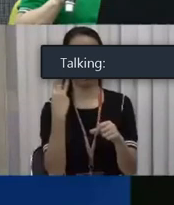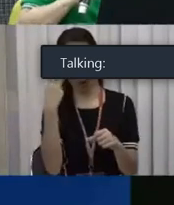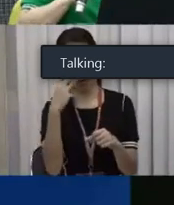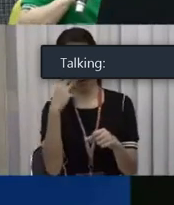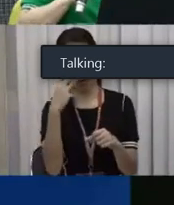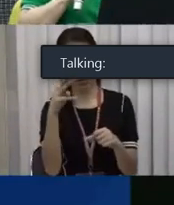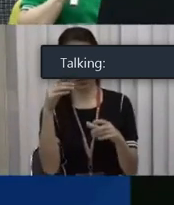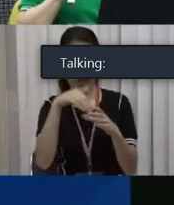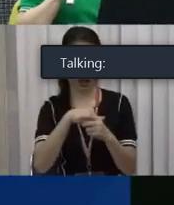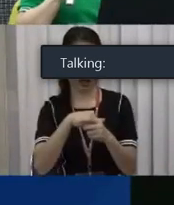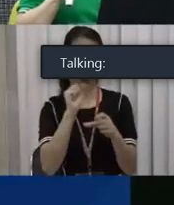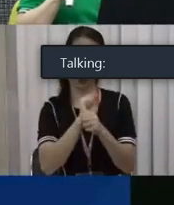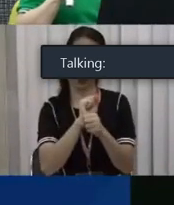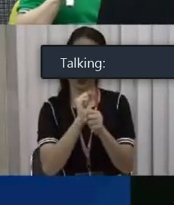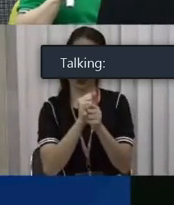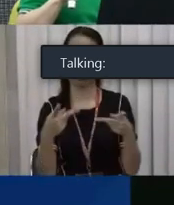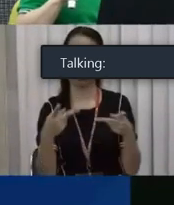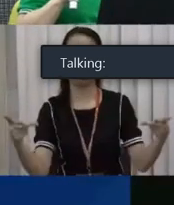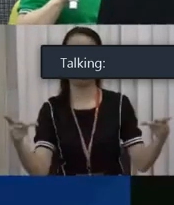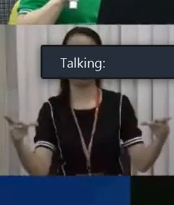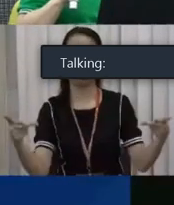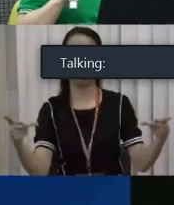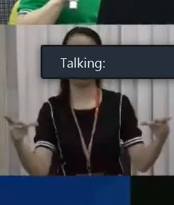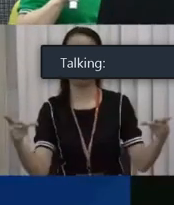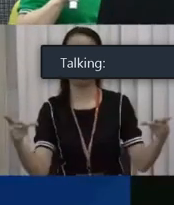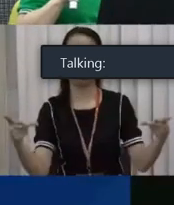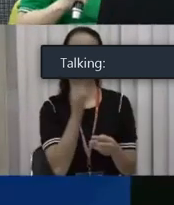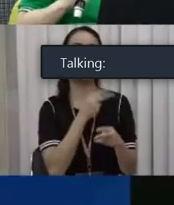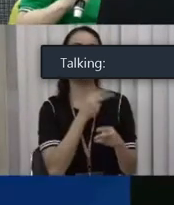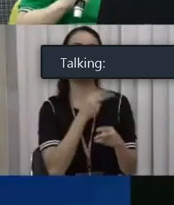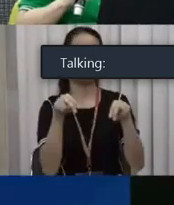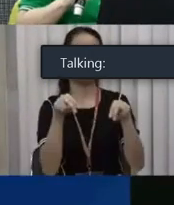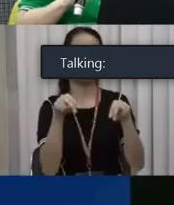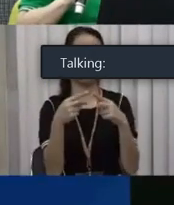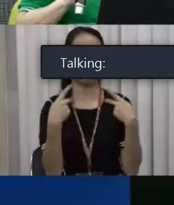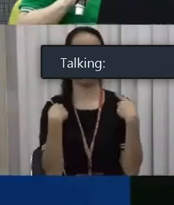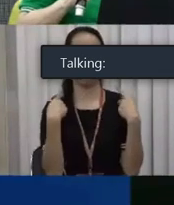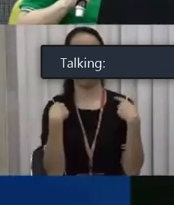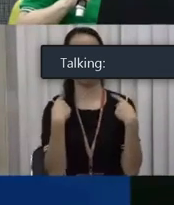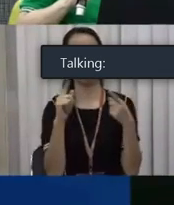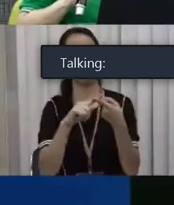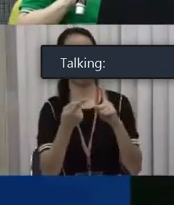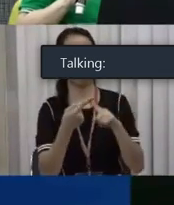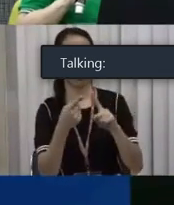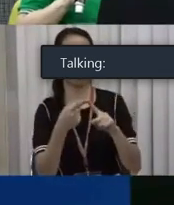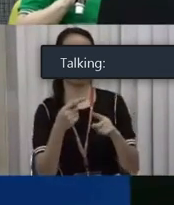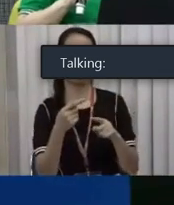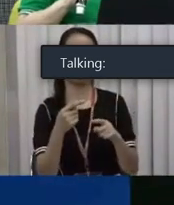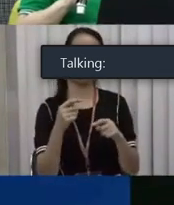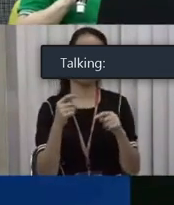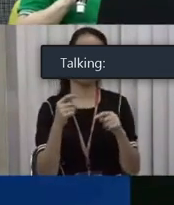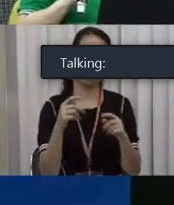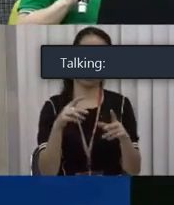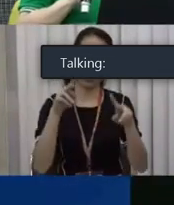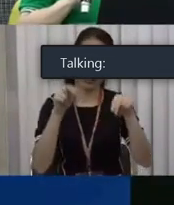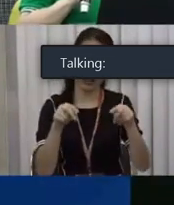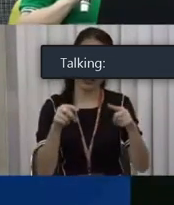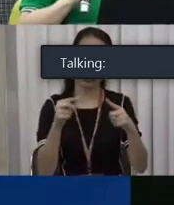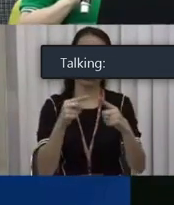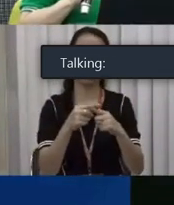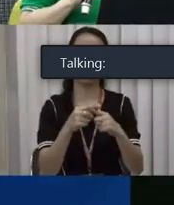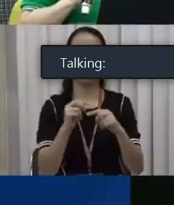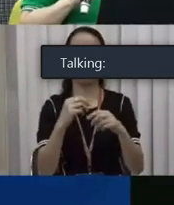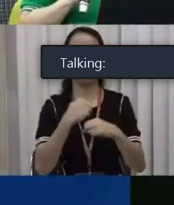tay kontra. Nya mas mugaan pod ang ato ang mood, no, kung puro nato friends ang naa sa ato